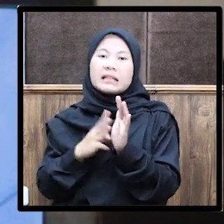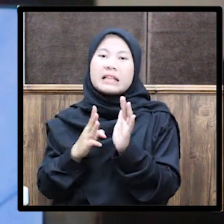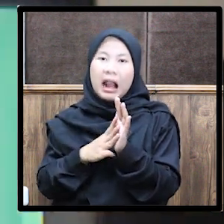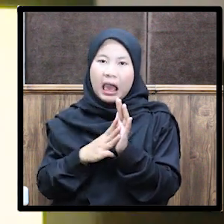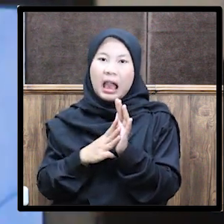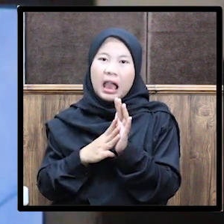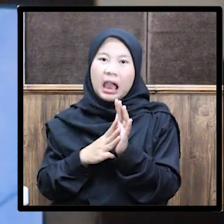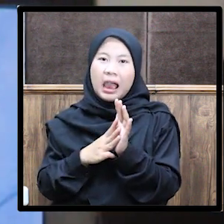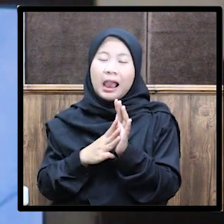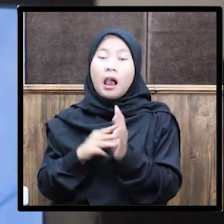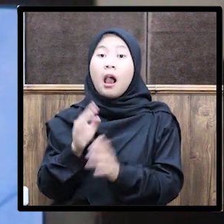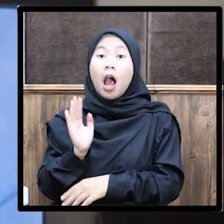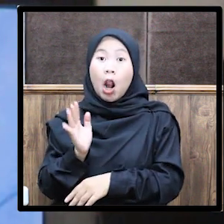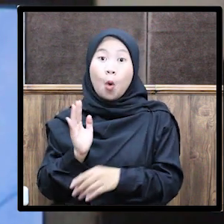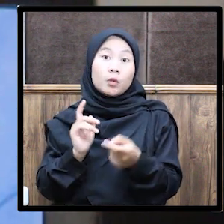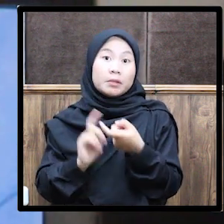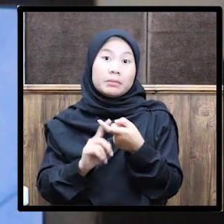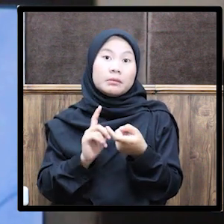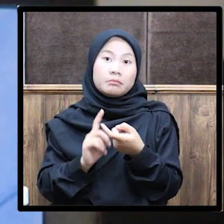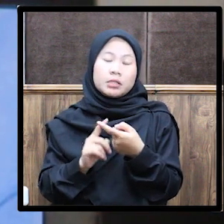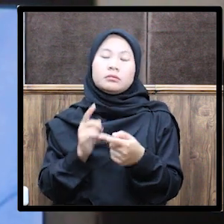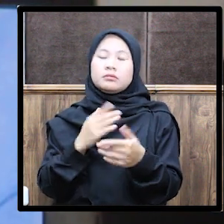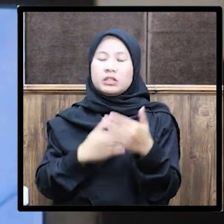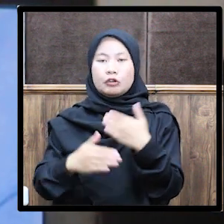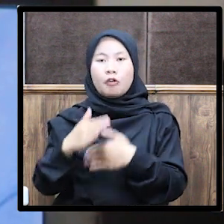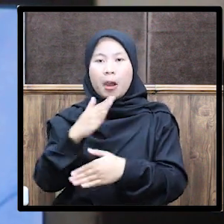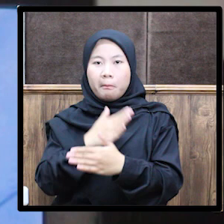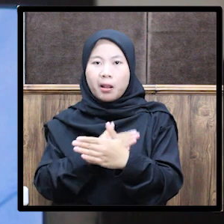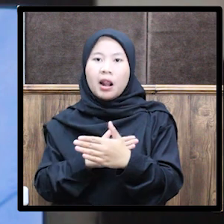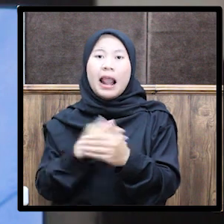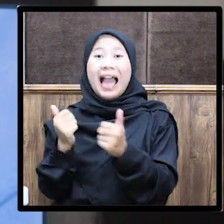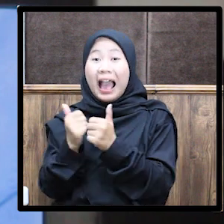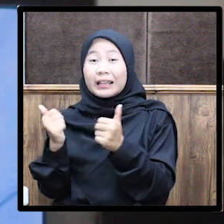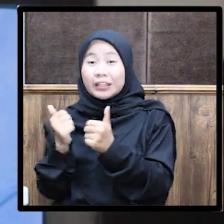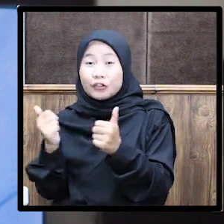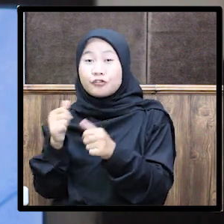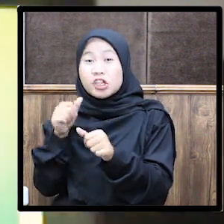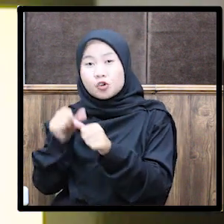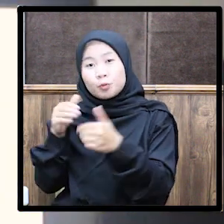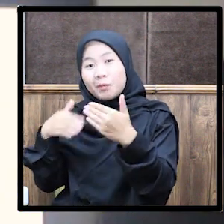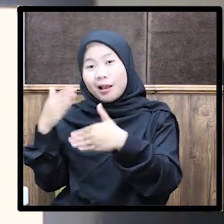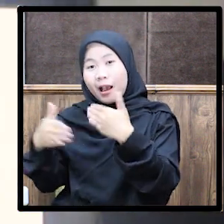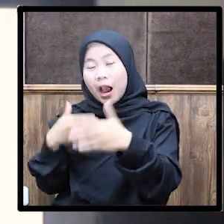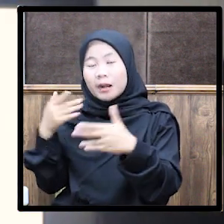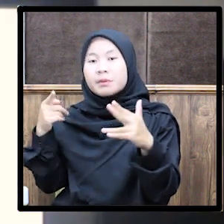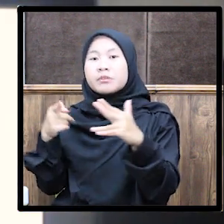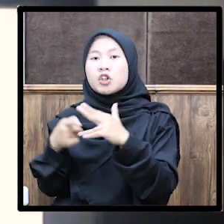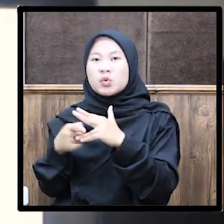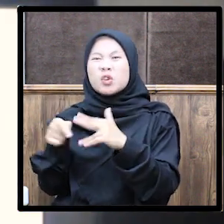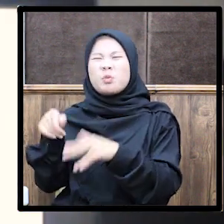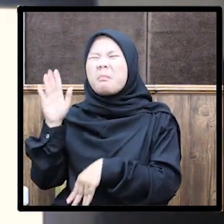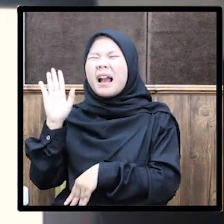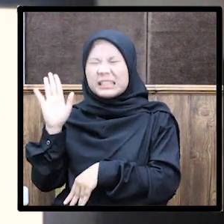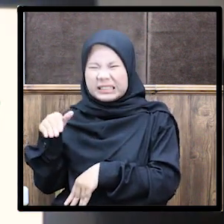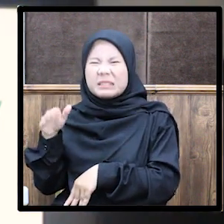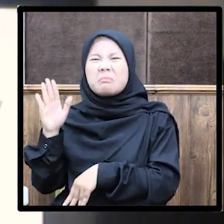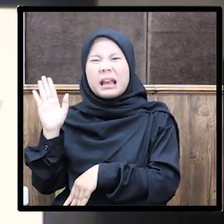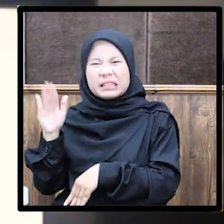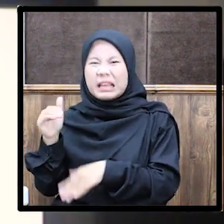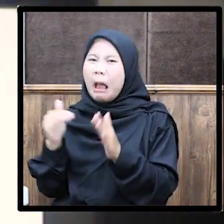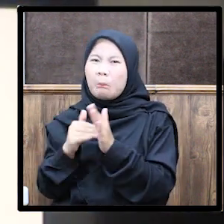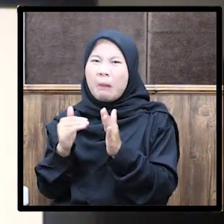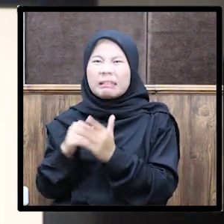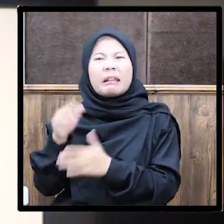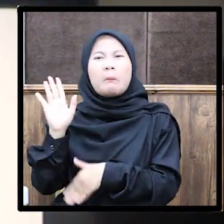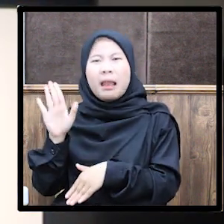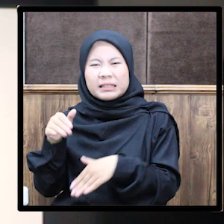kita. Ketika teman-teman difabel aktif menjadi penyelenggara pemilu, itu juga masih jadi persoalan toh. Hambatannya